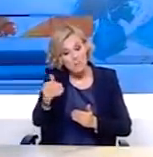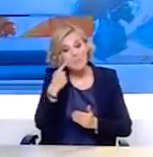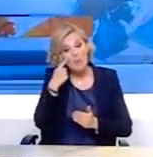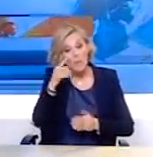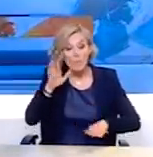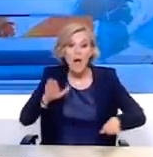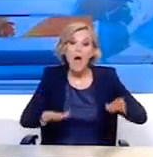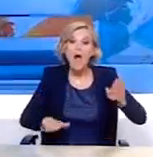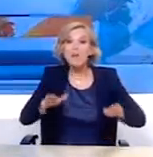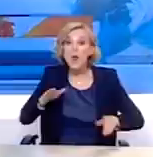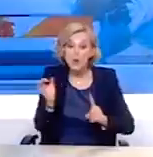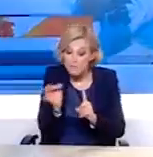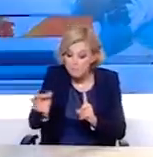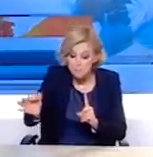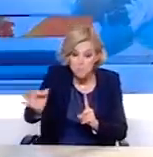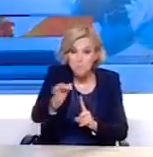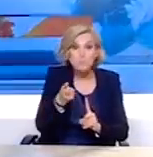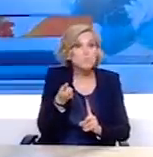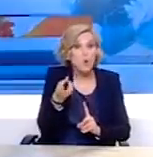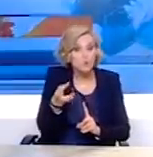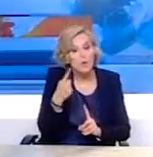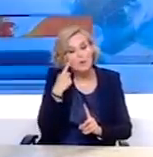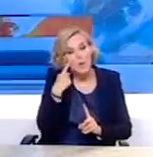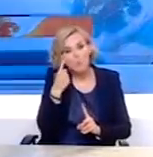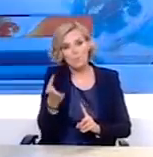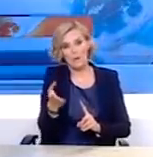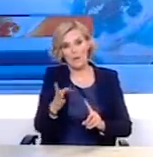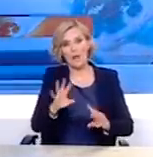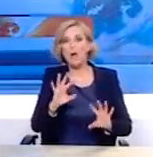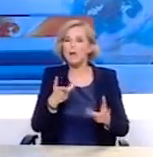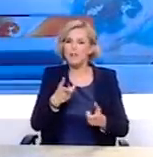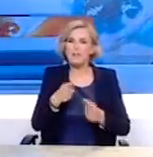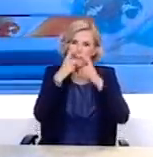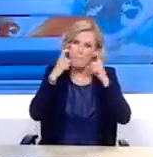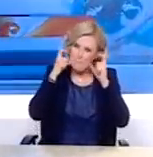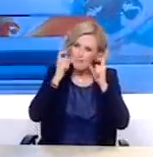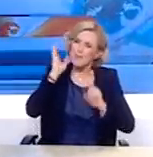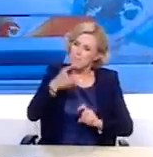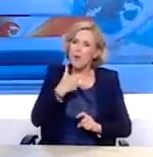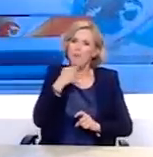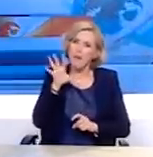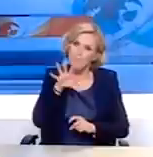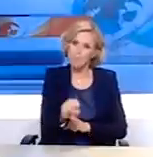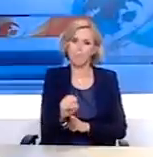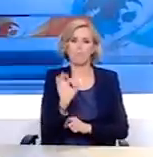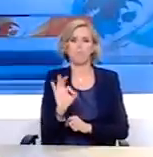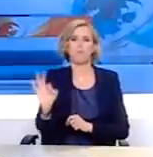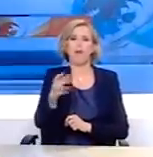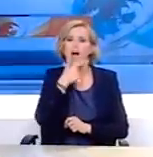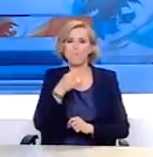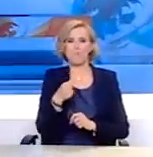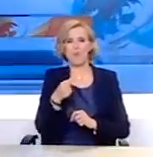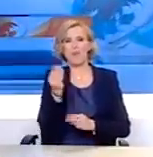δώσει, όπως λέει στην αναφορά του, λιγότερες ευκαιρίες στον ιό να μεταδοθεί από ασυμπτωματικούς ανθρώπους ή ανθρώπους λίγο πριν παρουσιάσουν